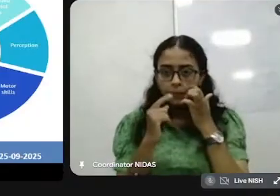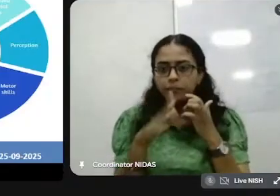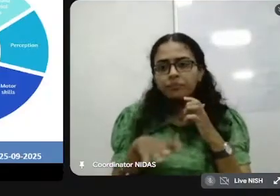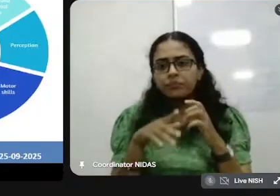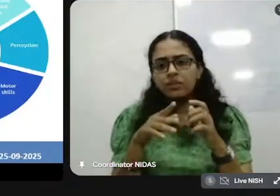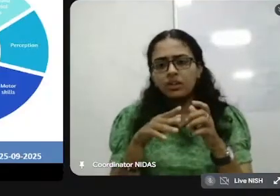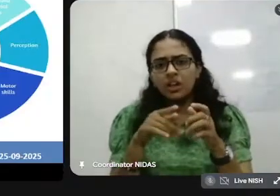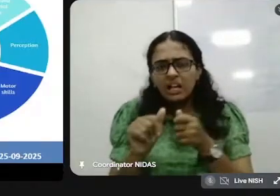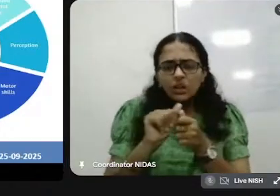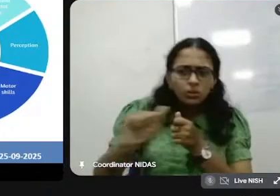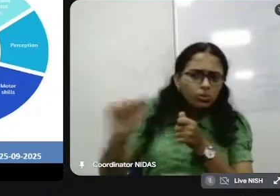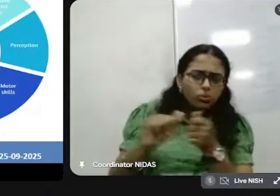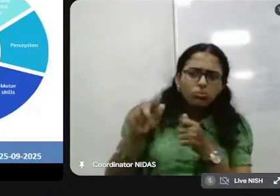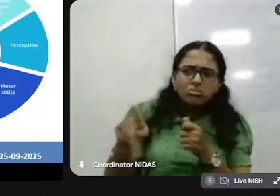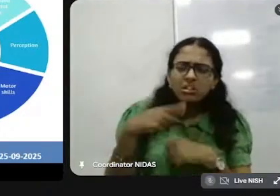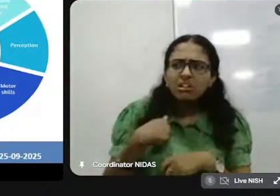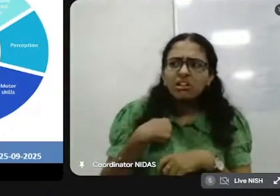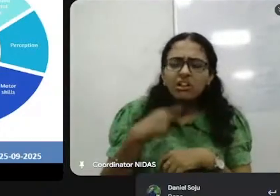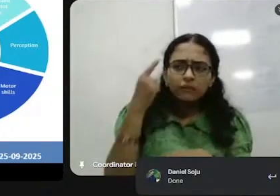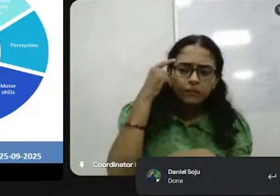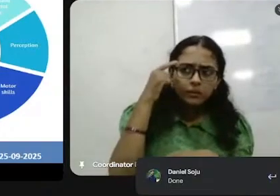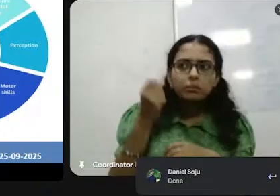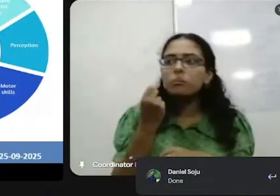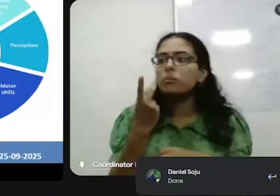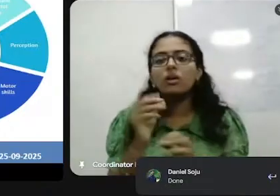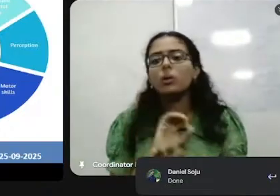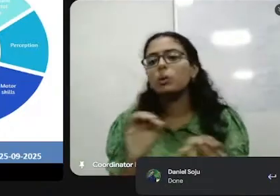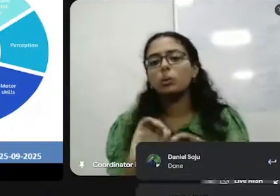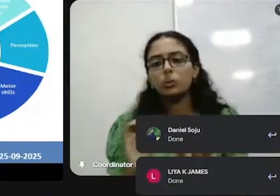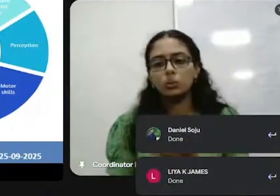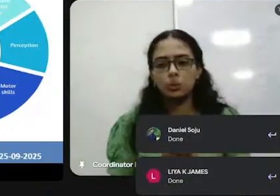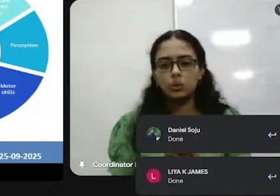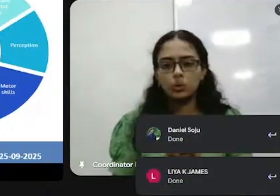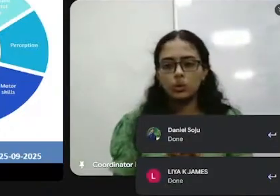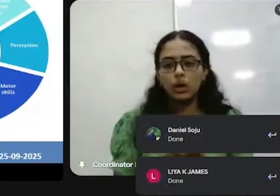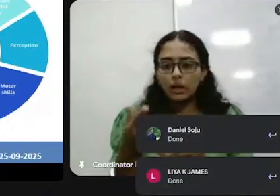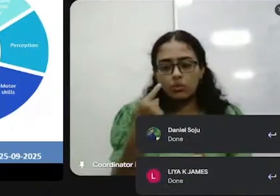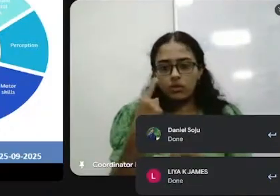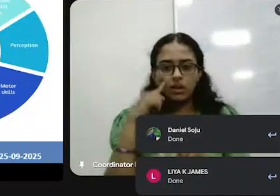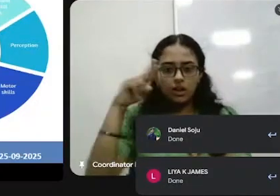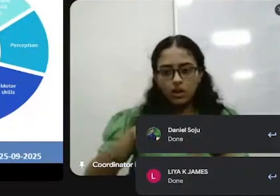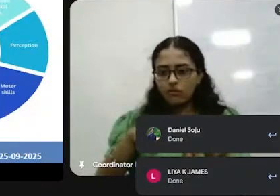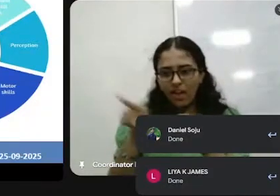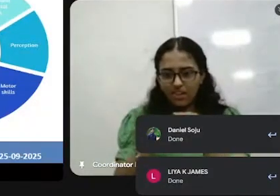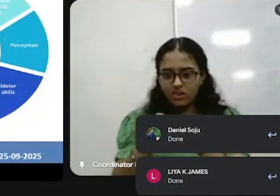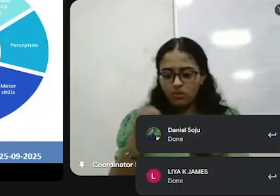അത് തമ്മിൽ എത്ര ദൂരമുണ്ടെന്നും മനക്കണക്ക് ചെയ്യാനൊക്കെ ബുദ്ധിമുട്ടായിരിക്കാം. ഇപ്പൊ ഒരു പാത്രത്തിലോട്ട് വെള്ളം ഒഴിക്കുമ്പോൾ